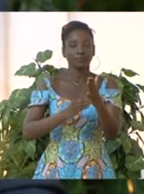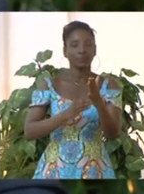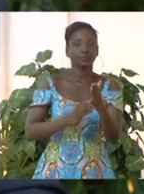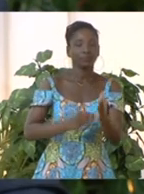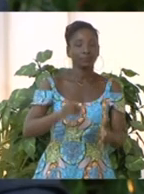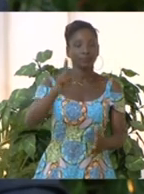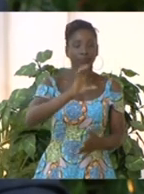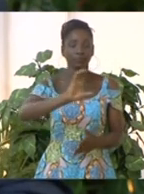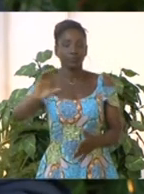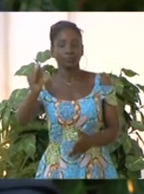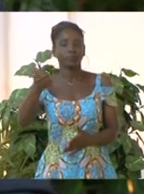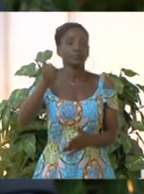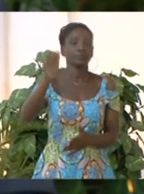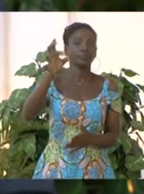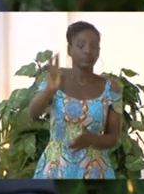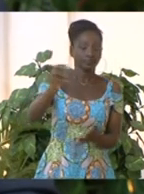117 482.